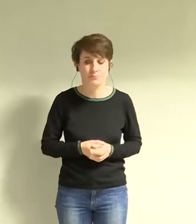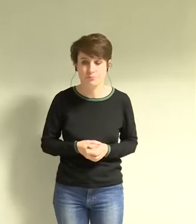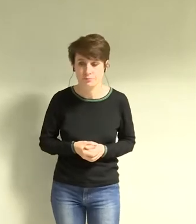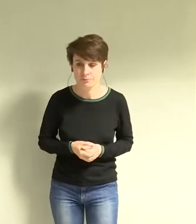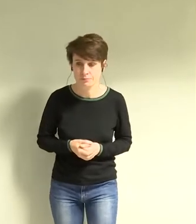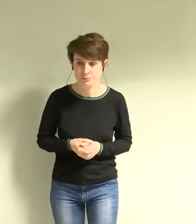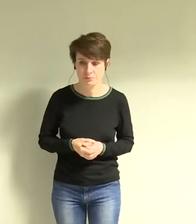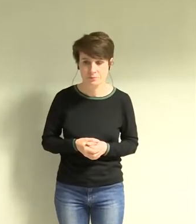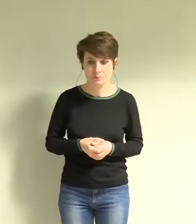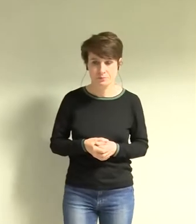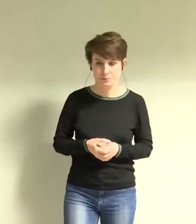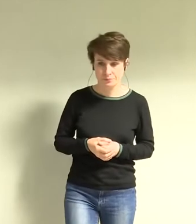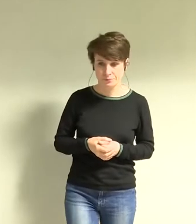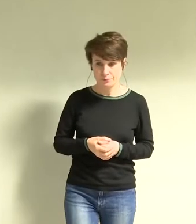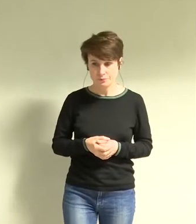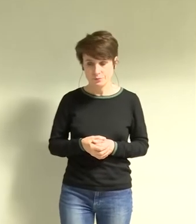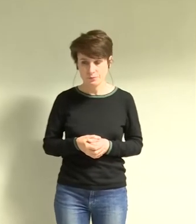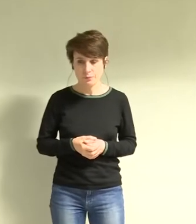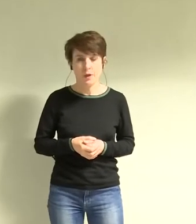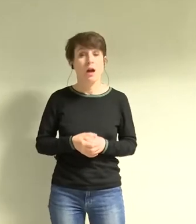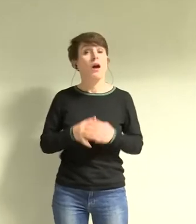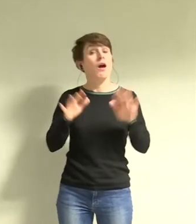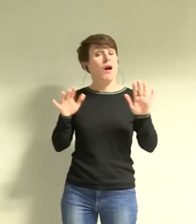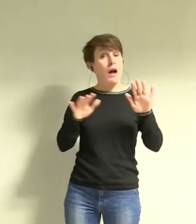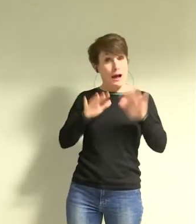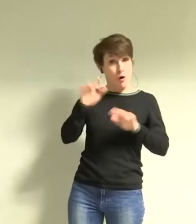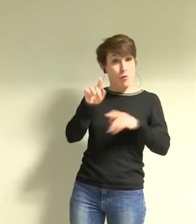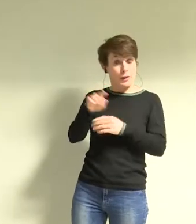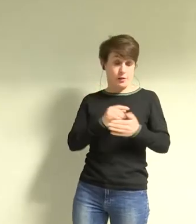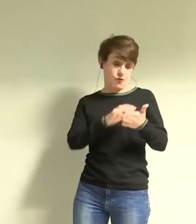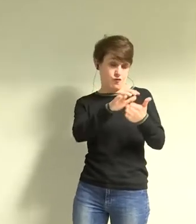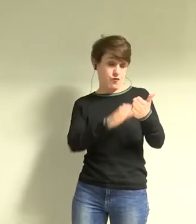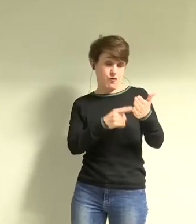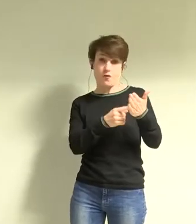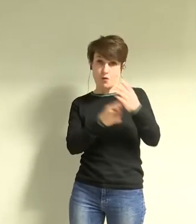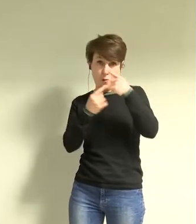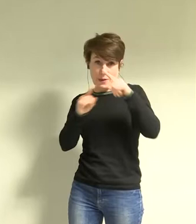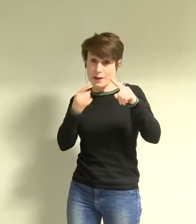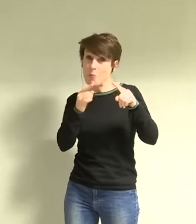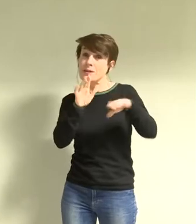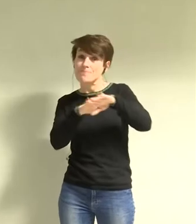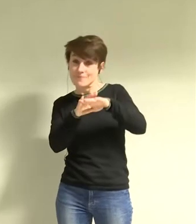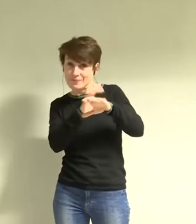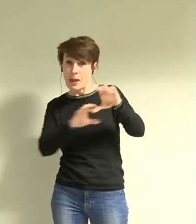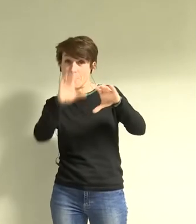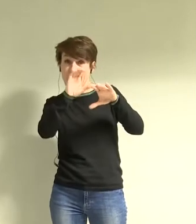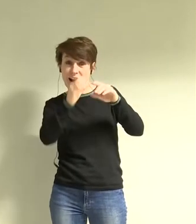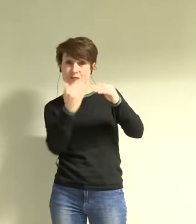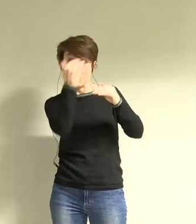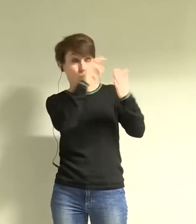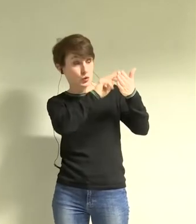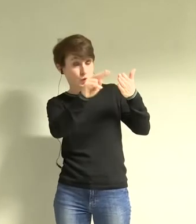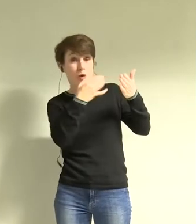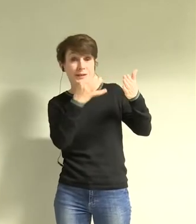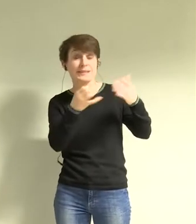alors peut-être que l'écriture de la note ne vous convient pas je rappelle le paragraphe du dessus ce reste à charge sera encore réduit pour les propriétaires occupants